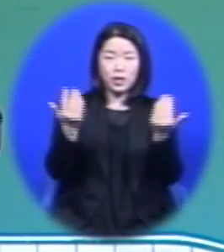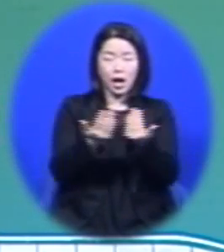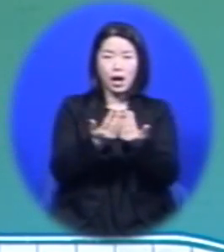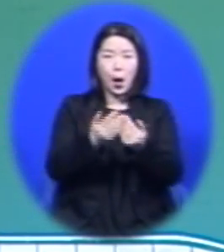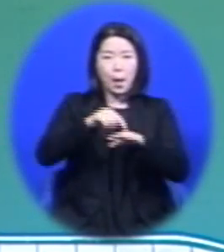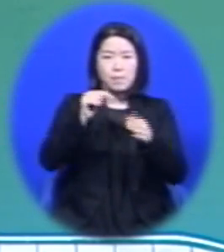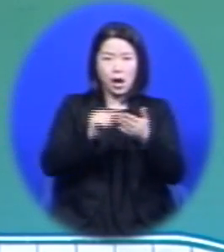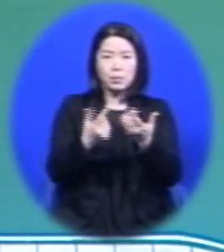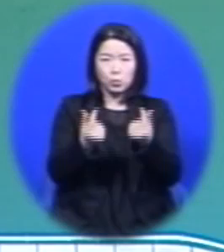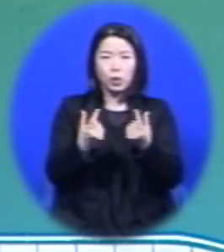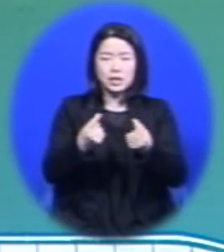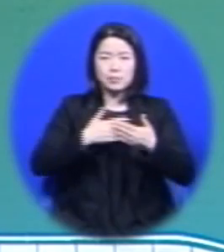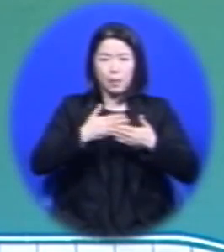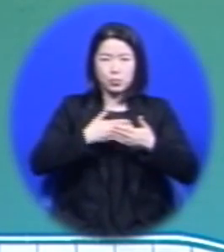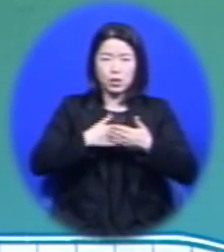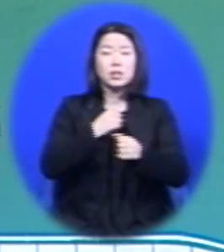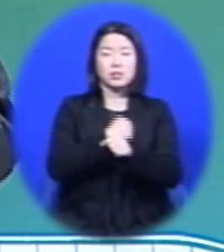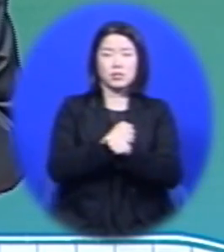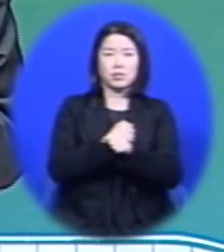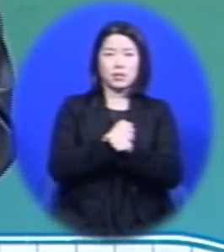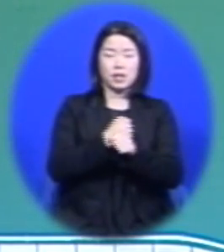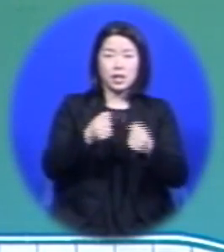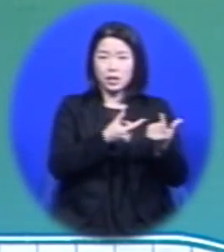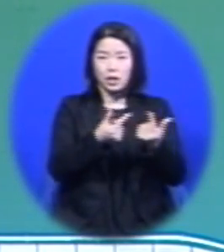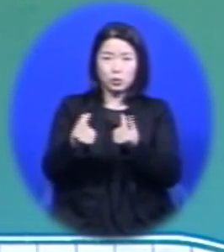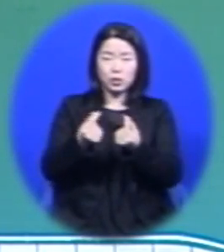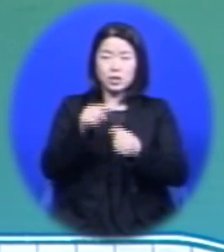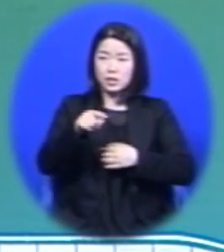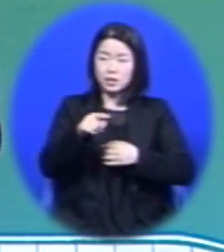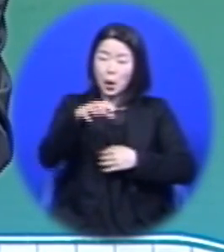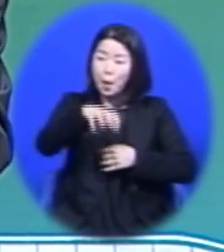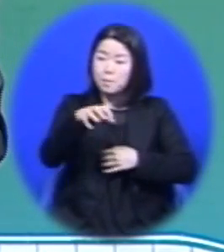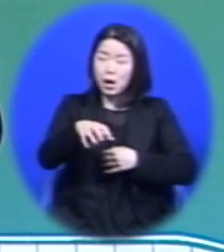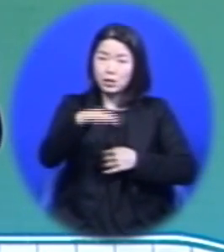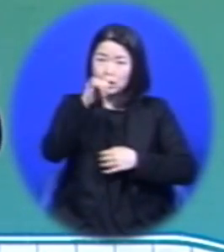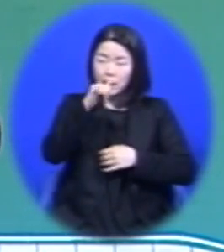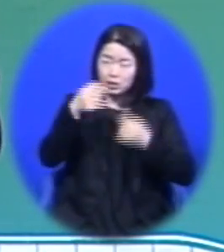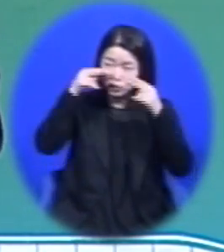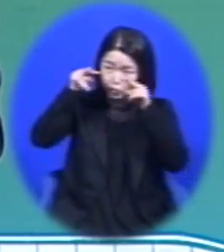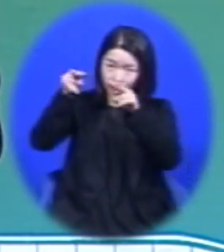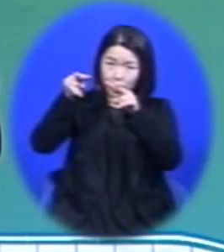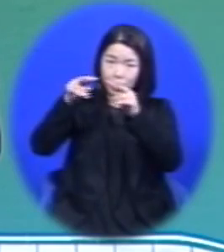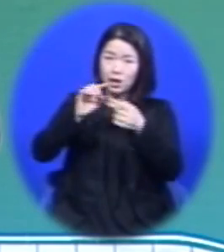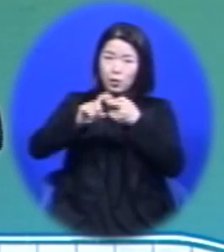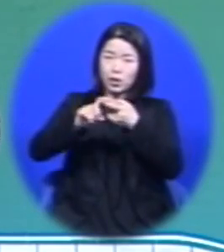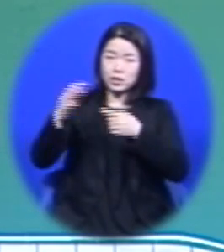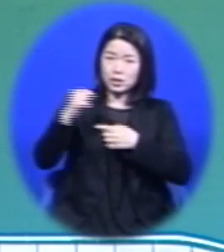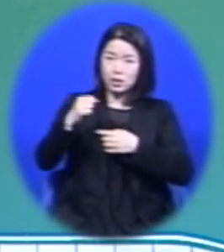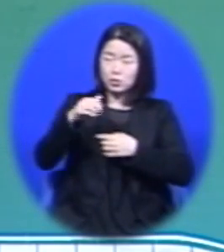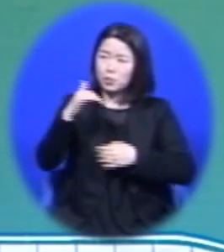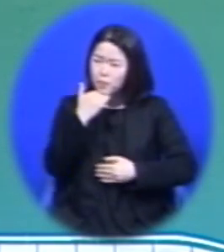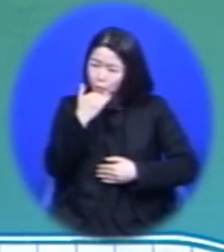너무나 마음이 초조해졌습니다. 그리고 다들 그 마을이 있다고 하는 쪽으로 다 관심을 가지고